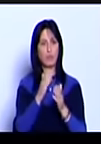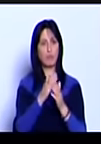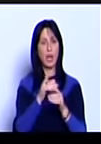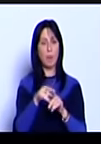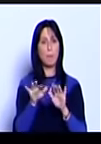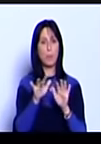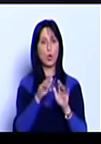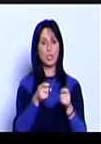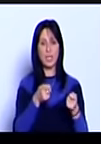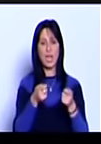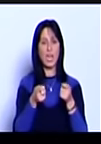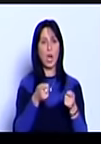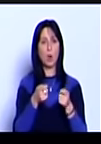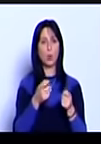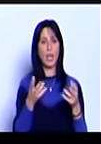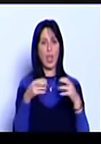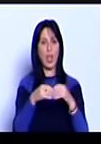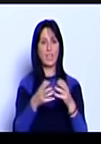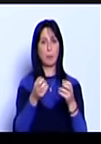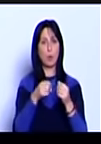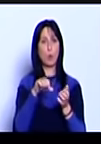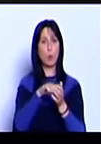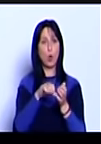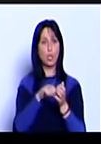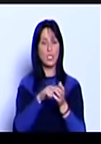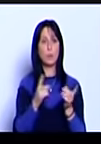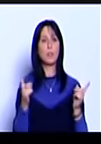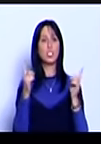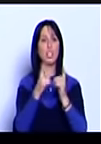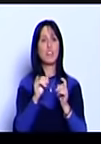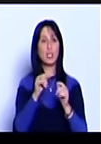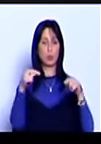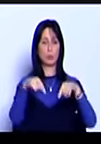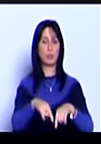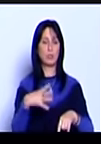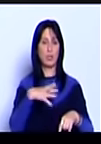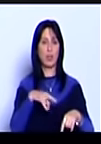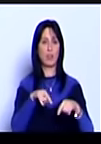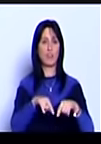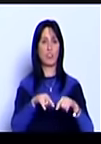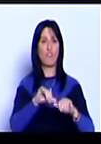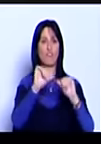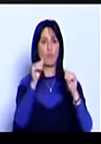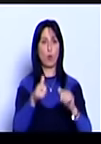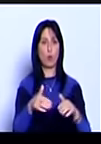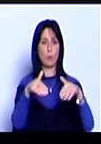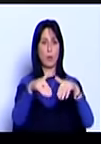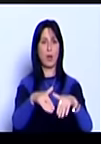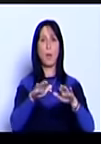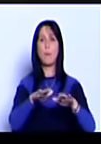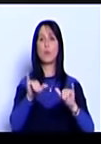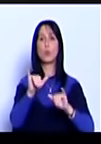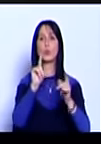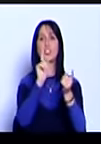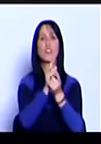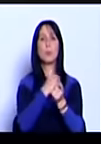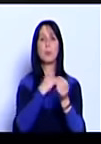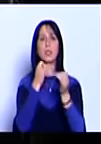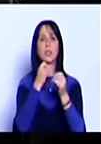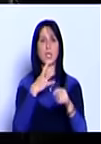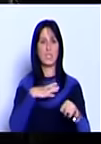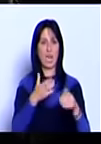ამ პროცესის რეგულირებაში ერთად მიიღონ მონაწილეობა, მაგრამ ამ ერთად მონაწილეობის ფორმას და ადგილს ვერ პოულობენ. და